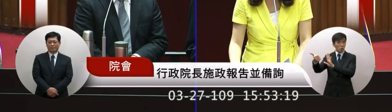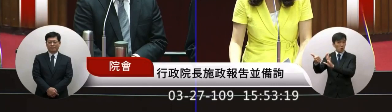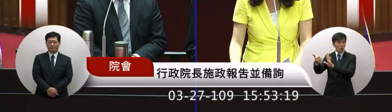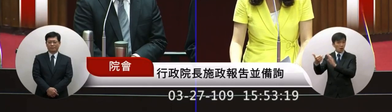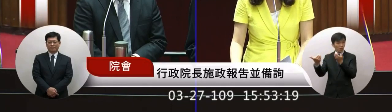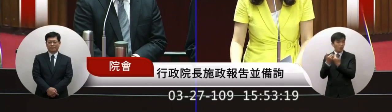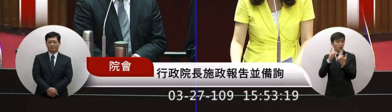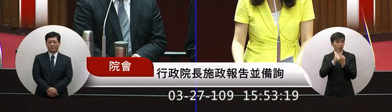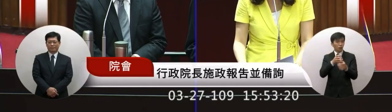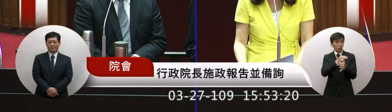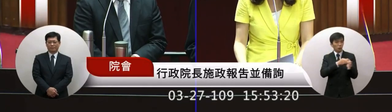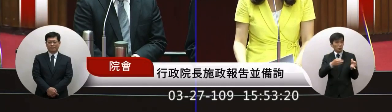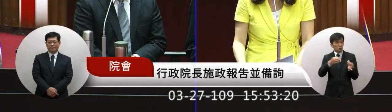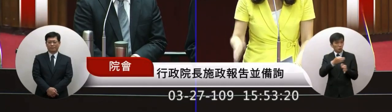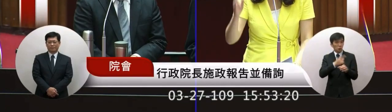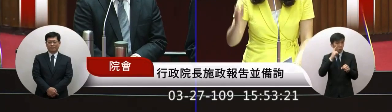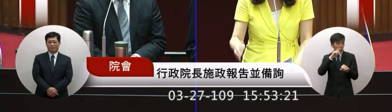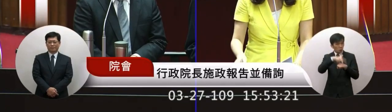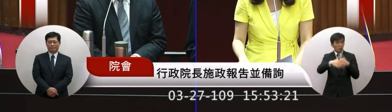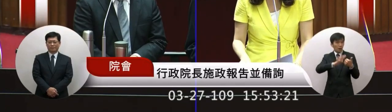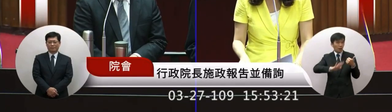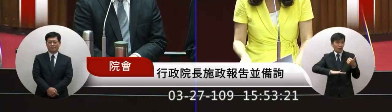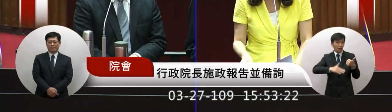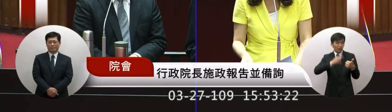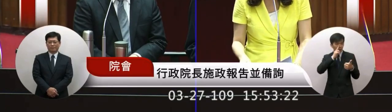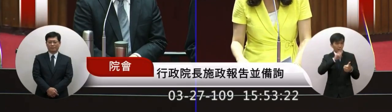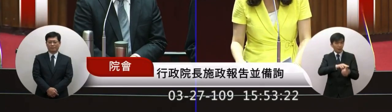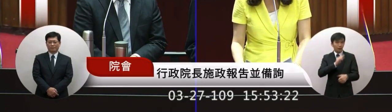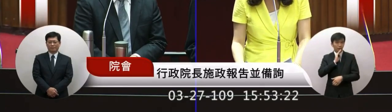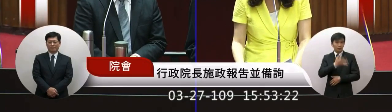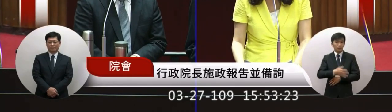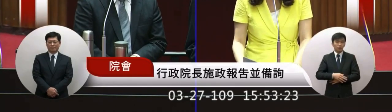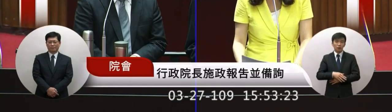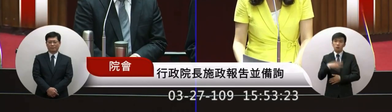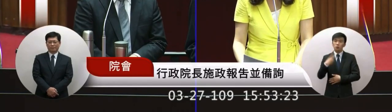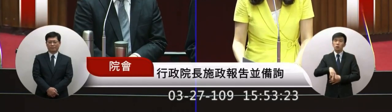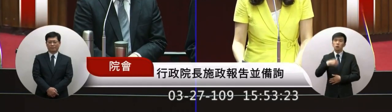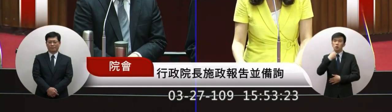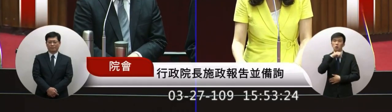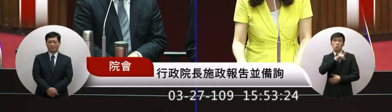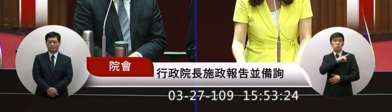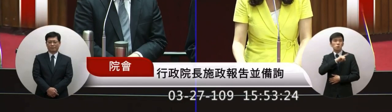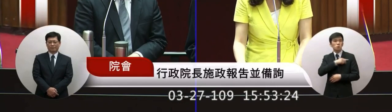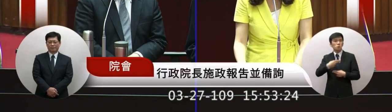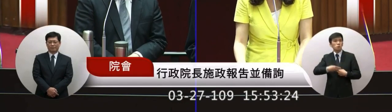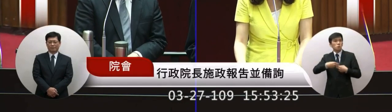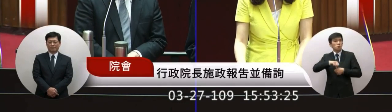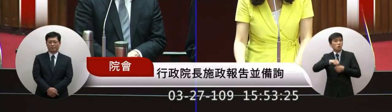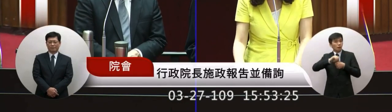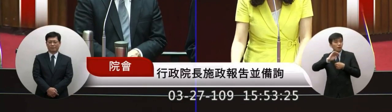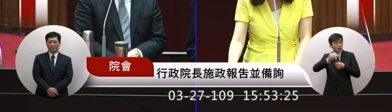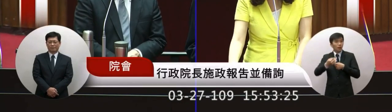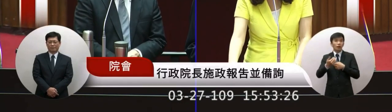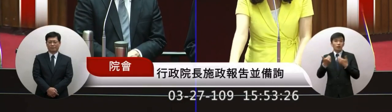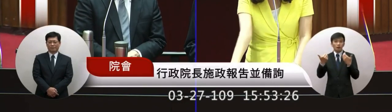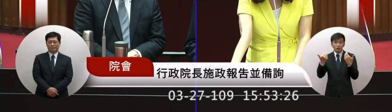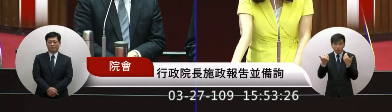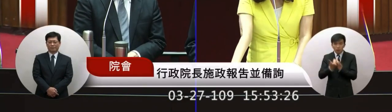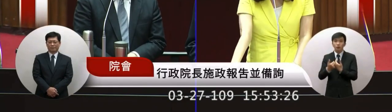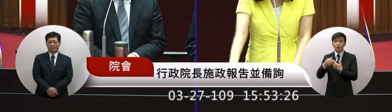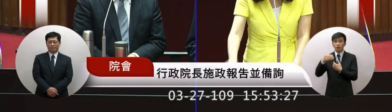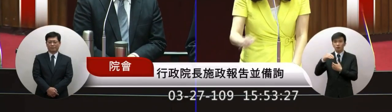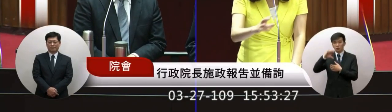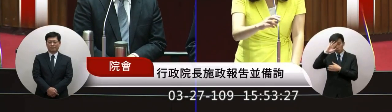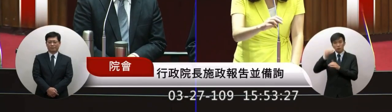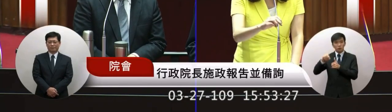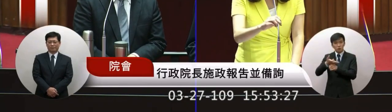对台湾经济的一个冲击，再加上对台湾经济体质的自信而轻忽了这次疫情的严